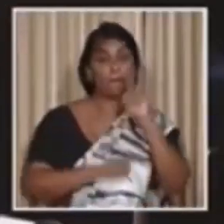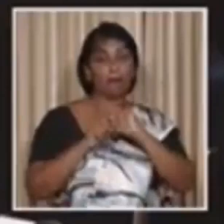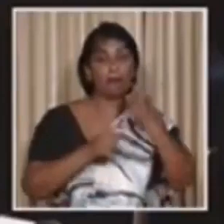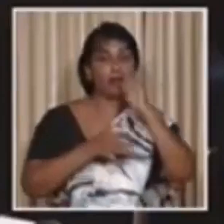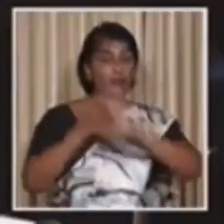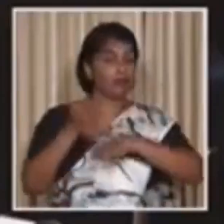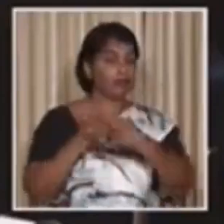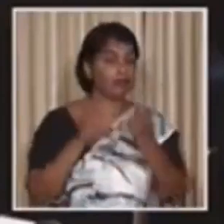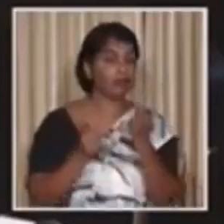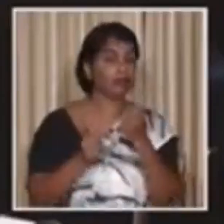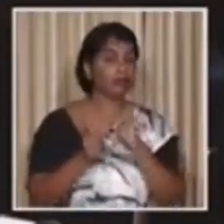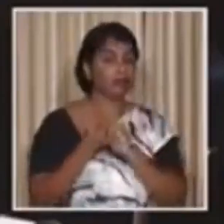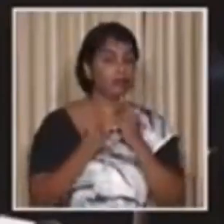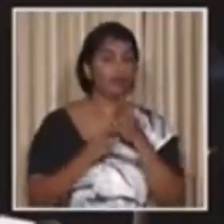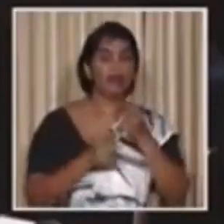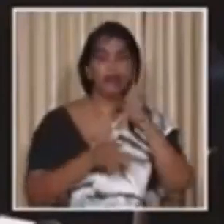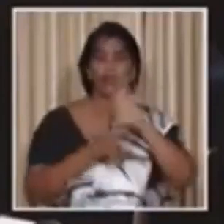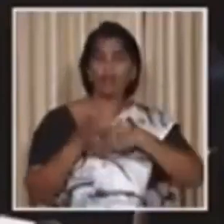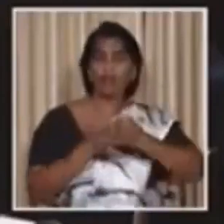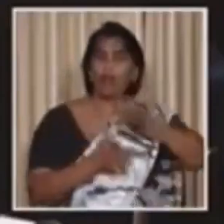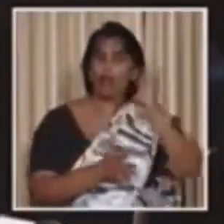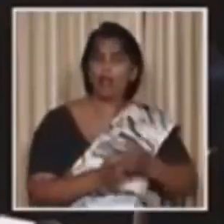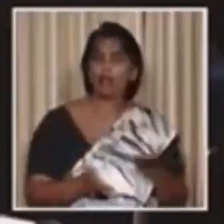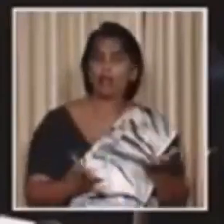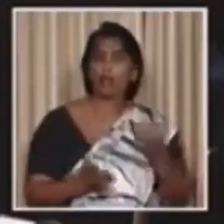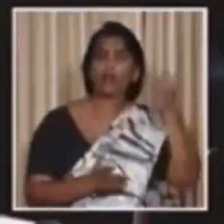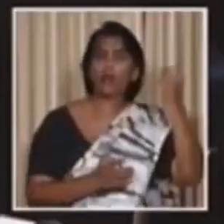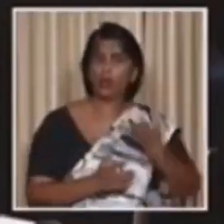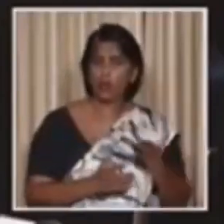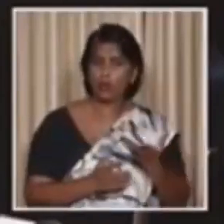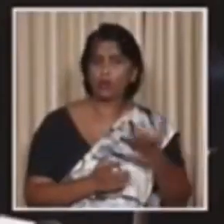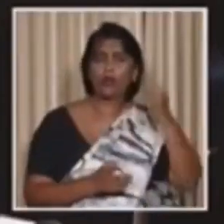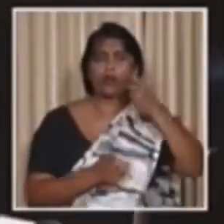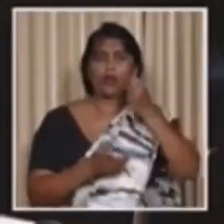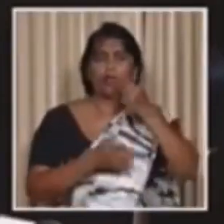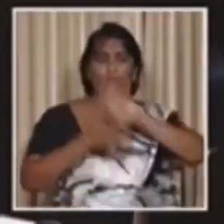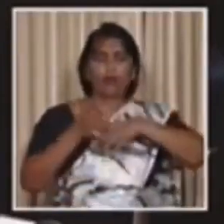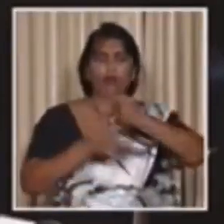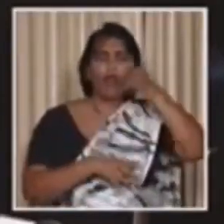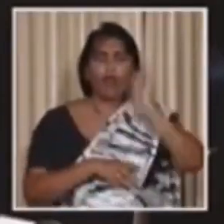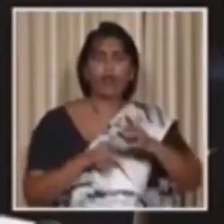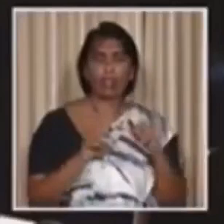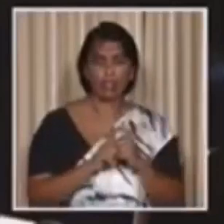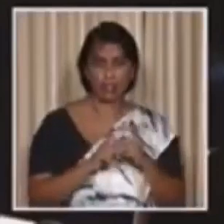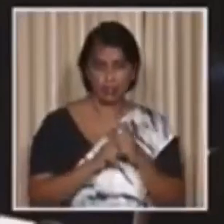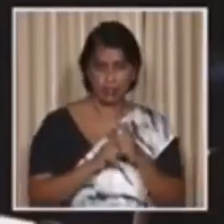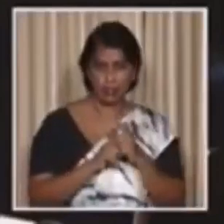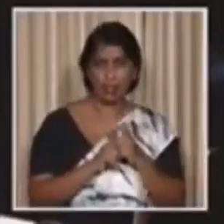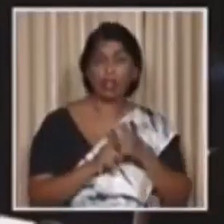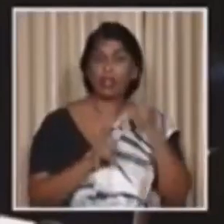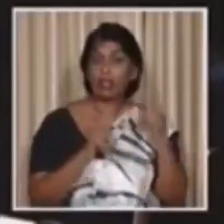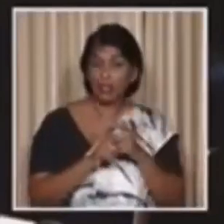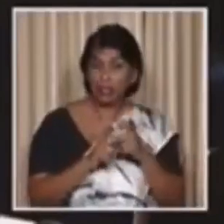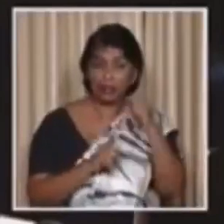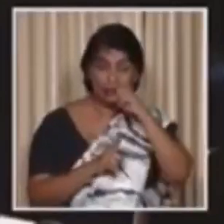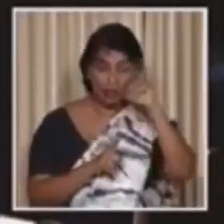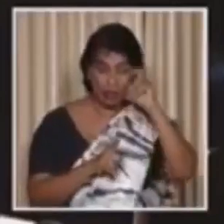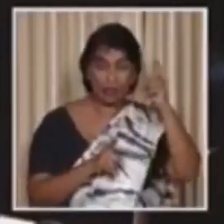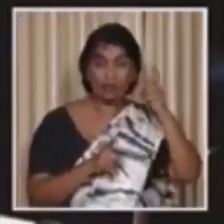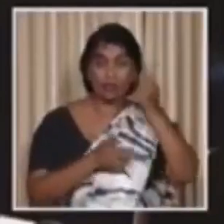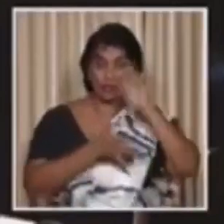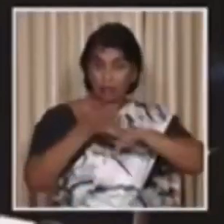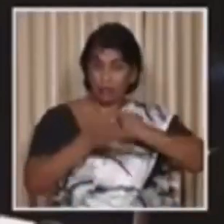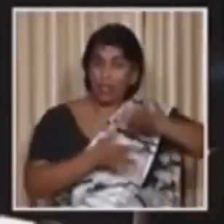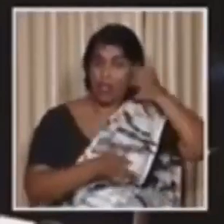අයවැය කාර්යාලය. ඉතින් මේ අයවැය සම්මත කරන්නේ කවද්ද? කවද අයවැය සම්මත කරේ? දෙසැම්බර් මාසෙ. දෙසැම්බර් මාසෙ අයවැය